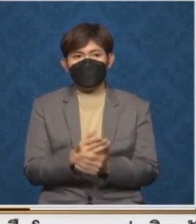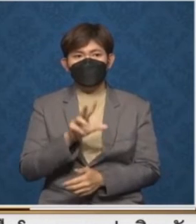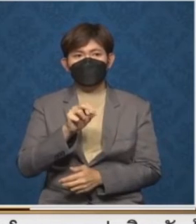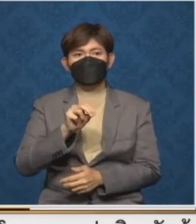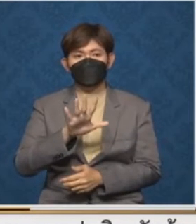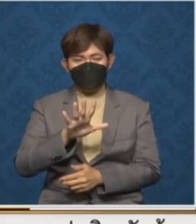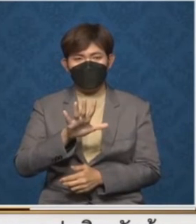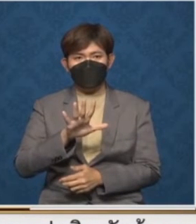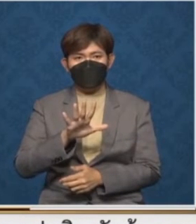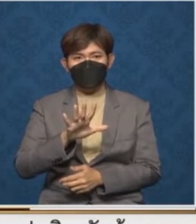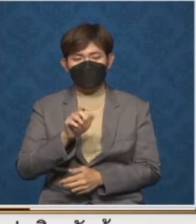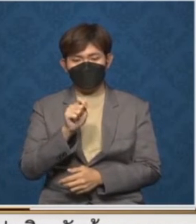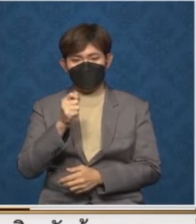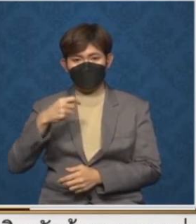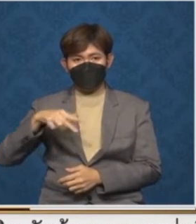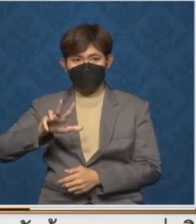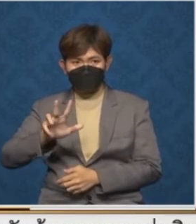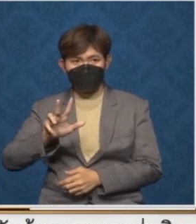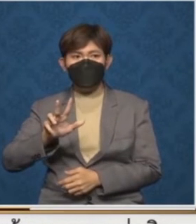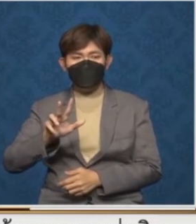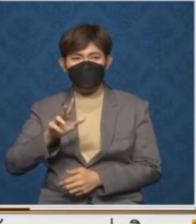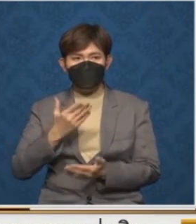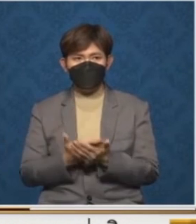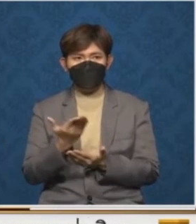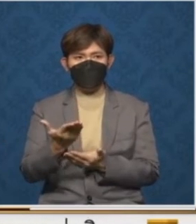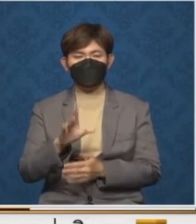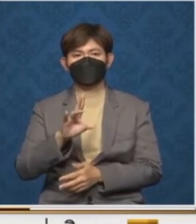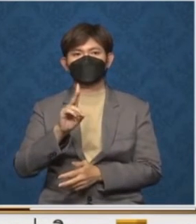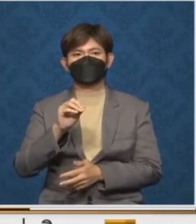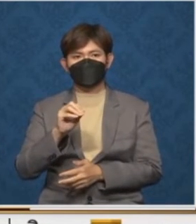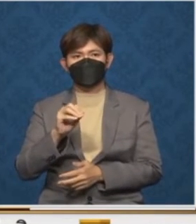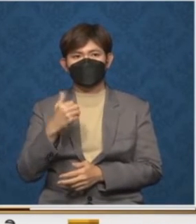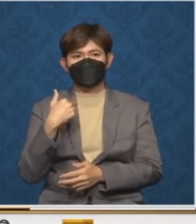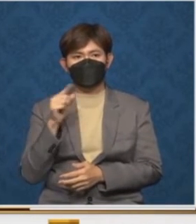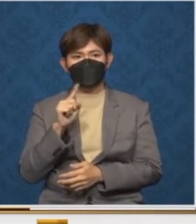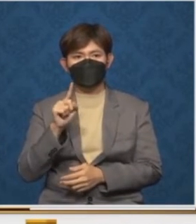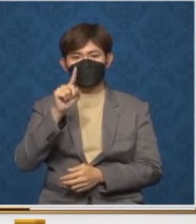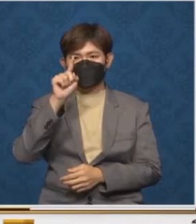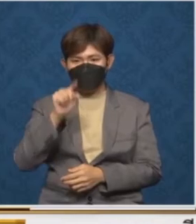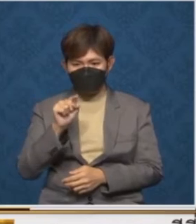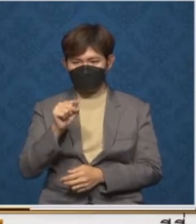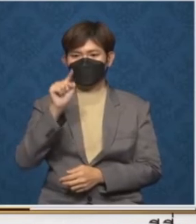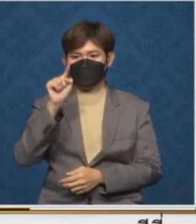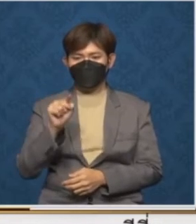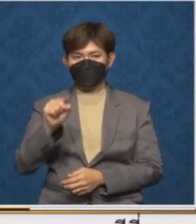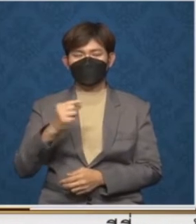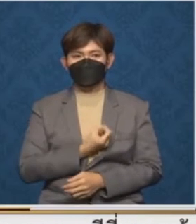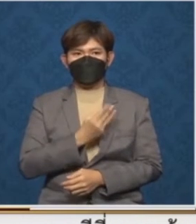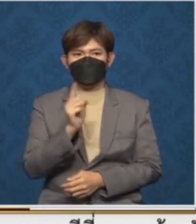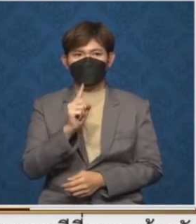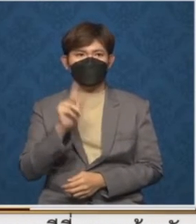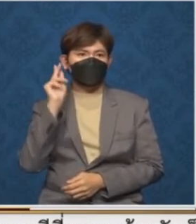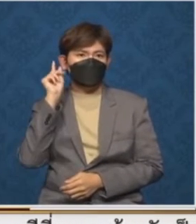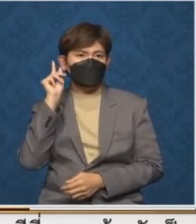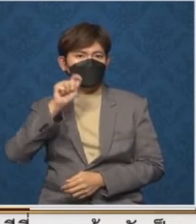ลการตรวจกับเป็นลบไมมีเชื้อซึ่งแตกต่างจากข้อมูลที่บริษัทนี้ได้นำเสนอต่ออ.ย.ไท